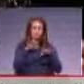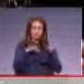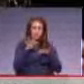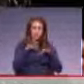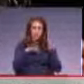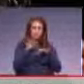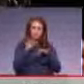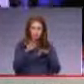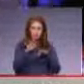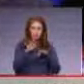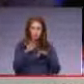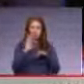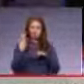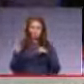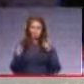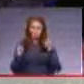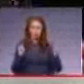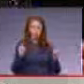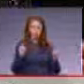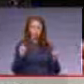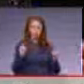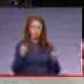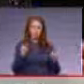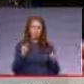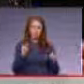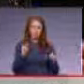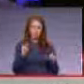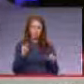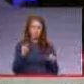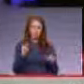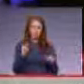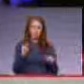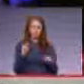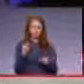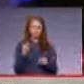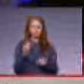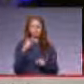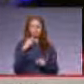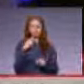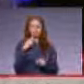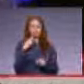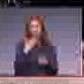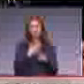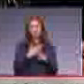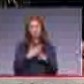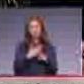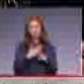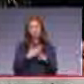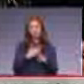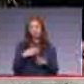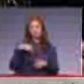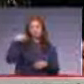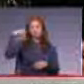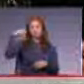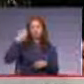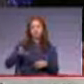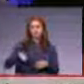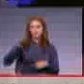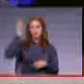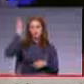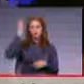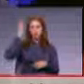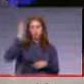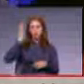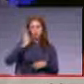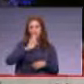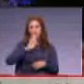عارف داخلين في بعض. داخلين في بعض. لا بس بيبا التانيه كانت على علاقه بمسؤول كبير في الدوله. دي بتاعت الفيلم، مسؤول عسكري